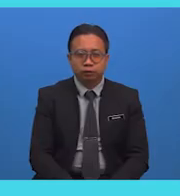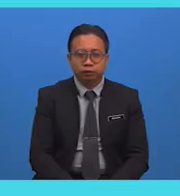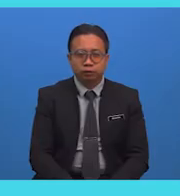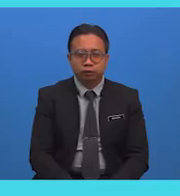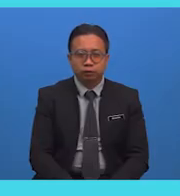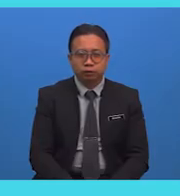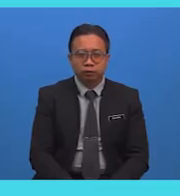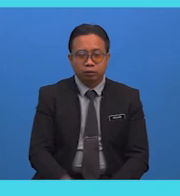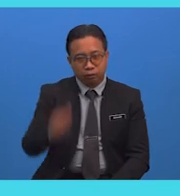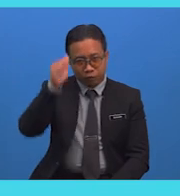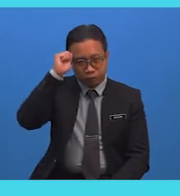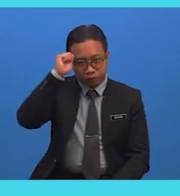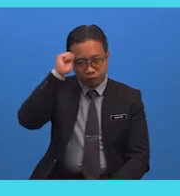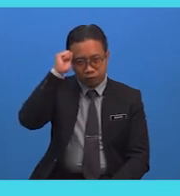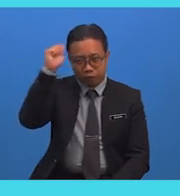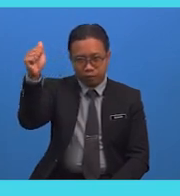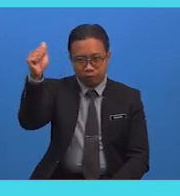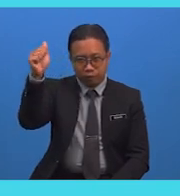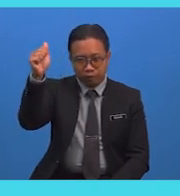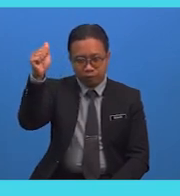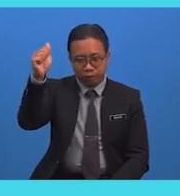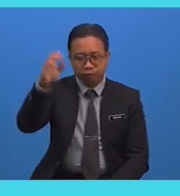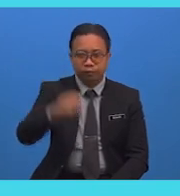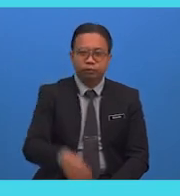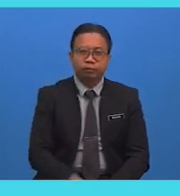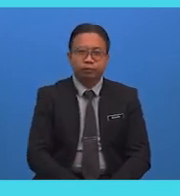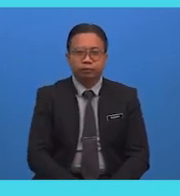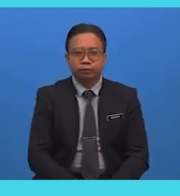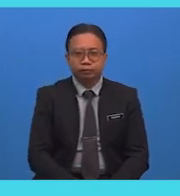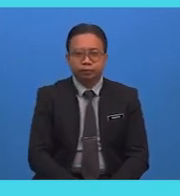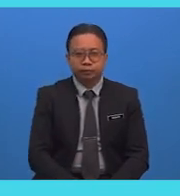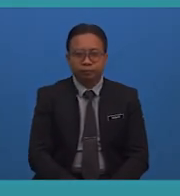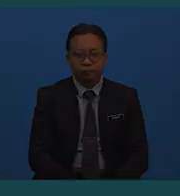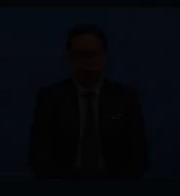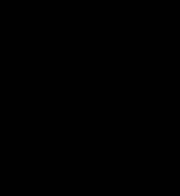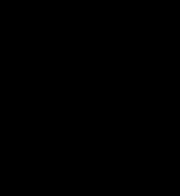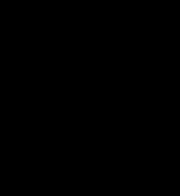taufiq wa hidayah, wassalamualaikum warahmatullahi wabarakatuh.